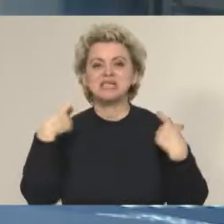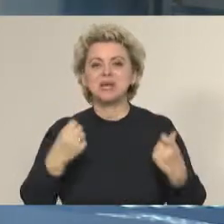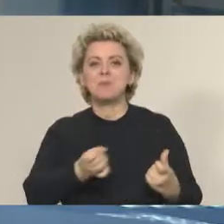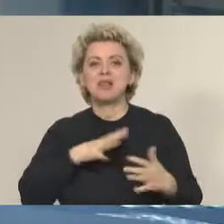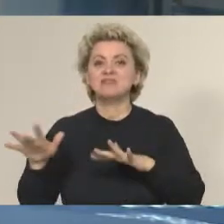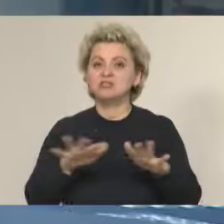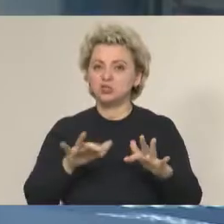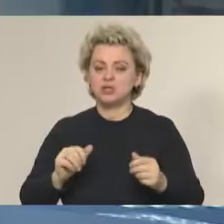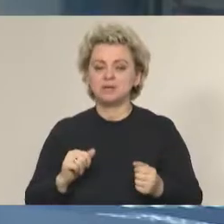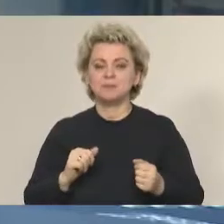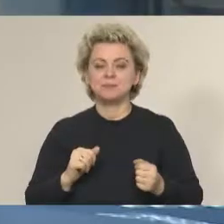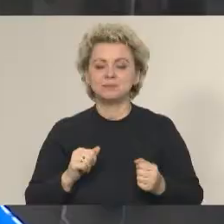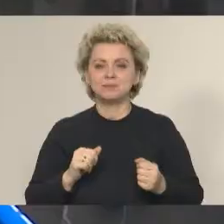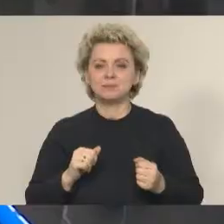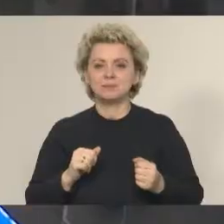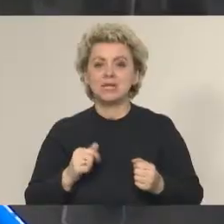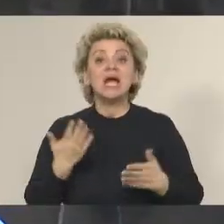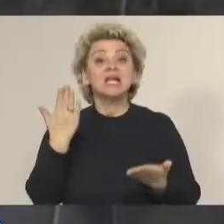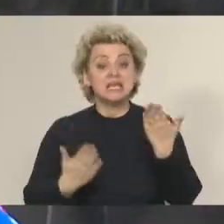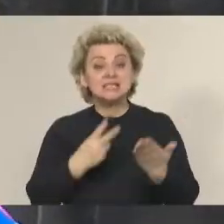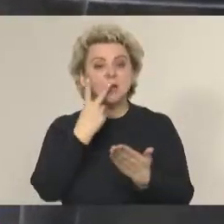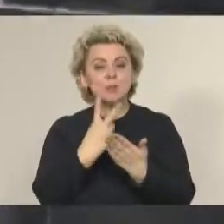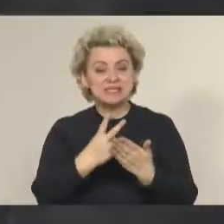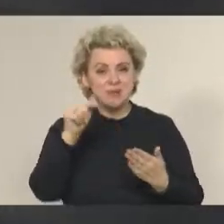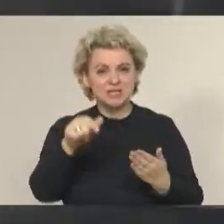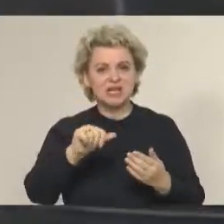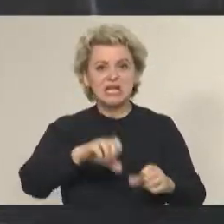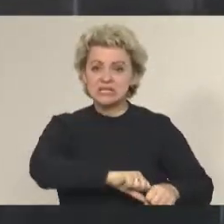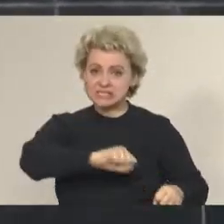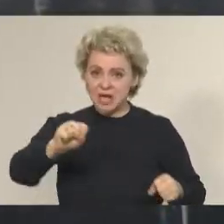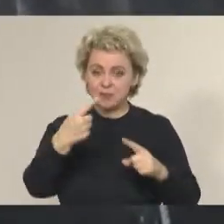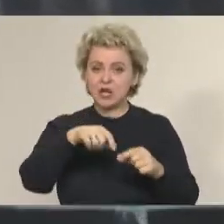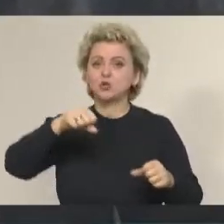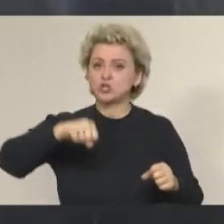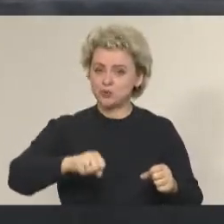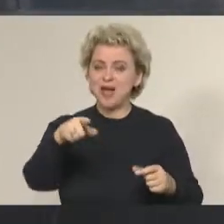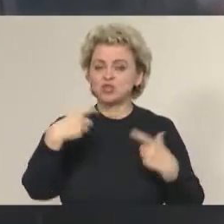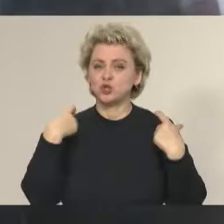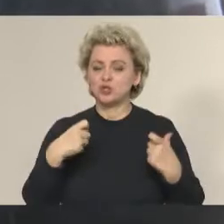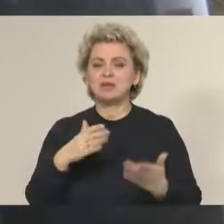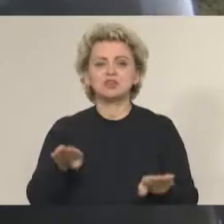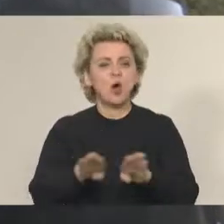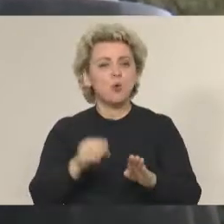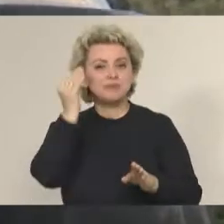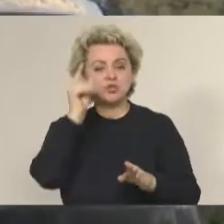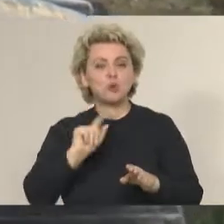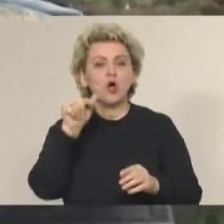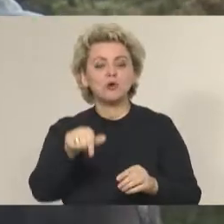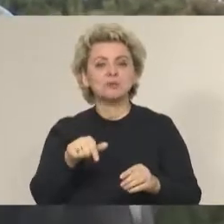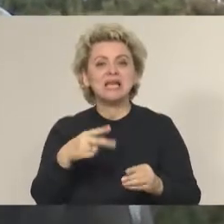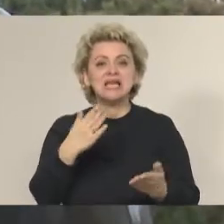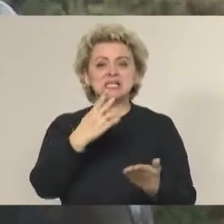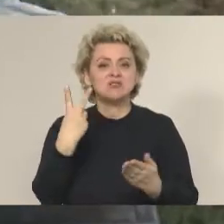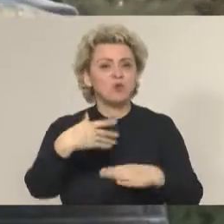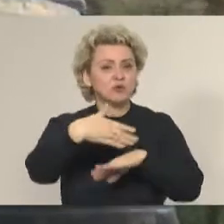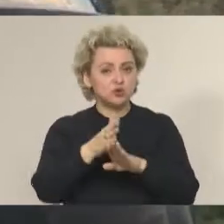белого движения. Вот если присмотреться к сабле, которую сжимает генерал, создается впечатление, будто бы она как бы состоит